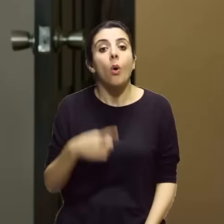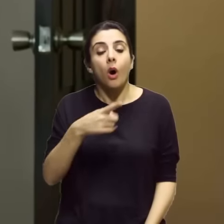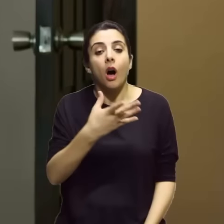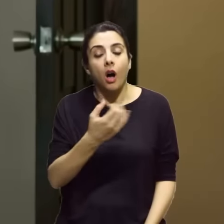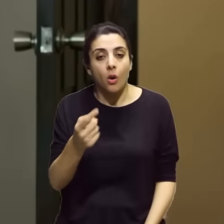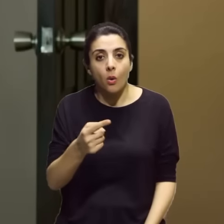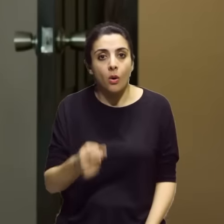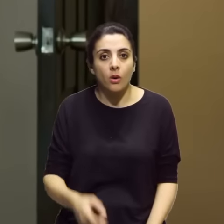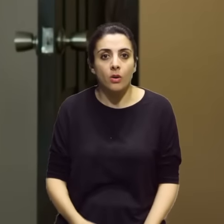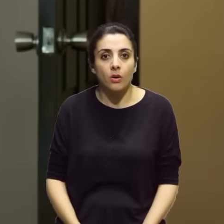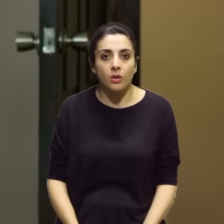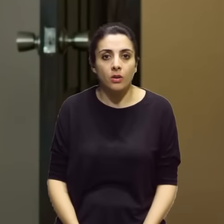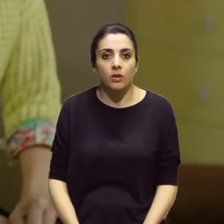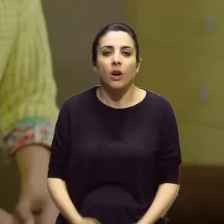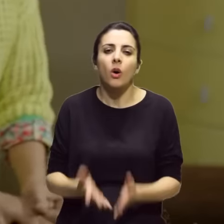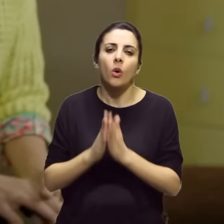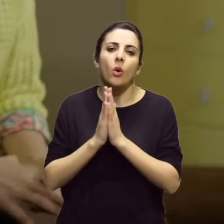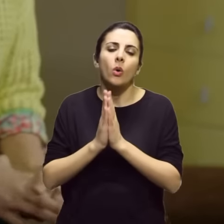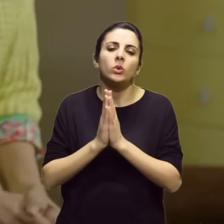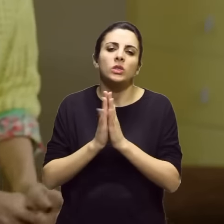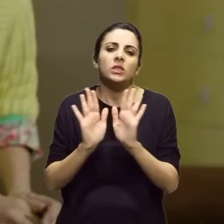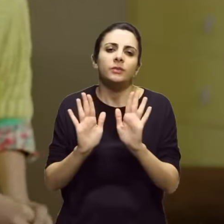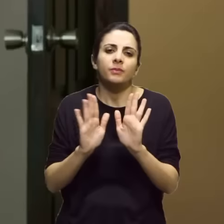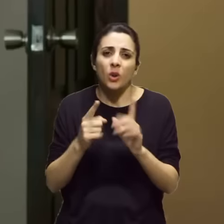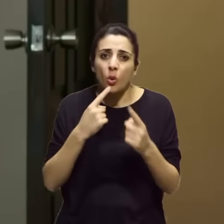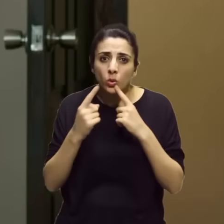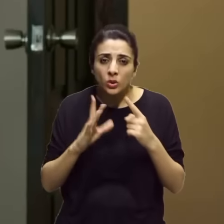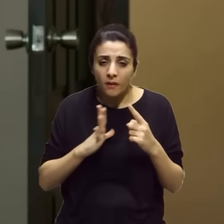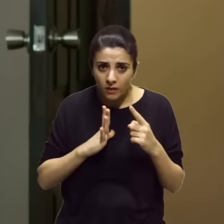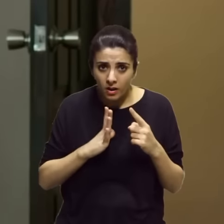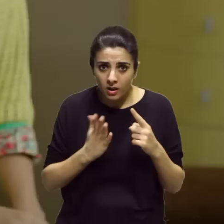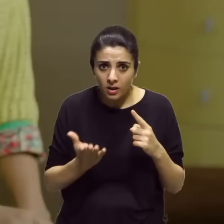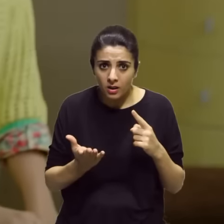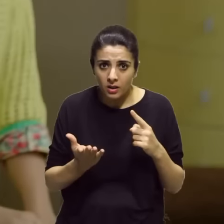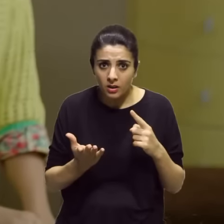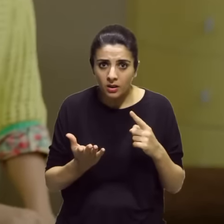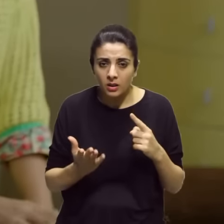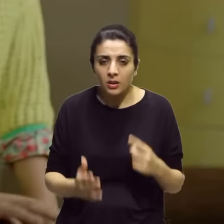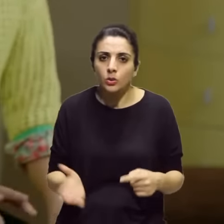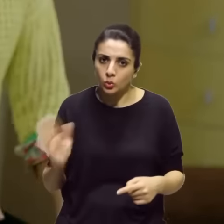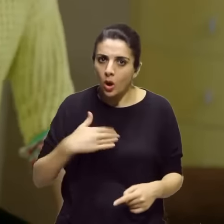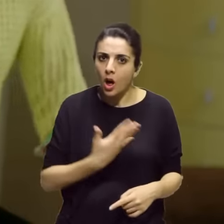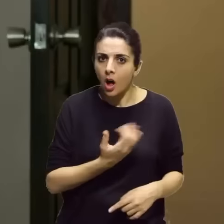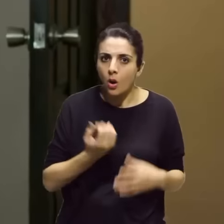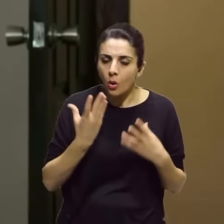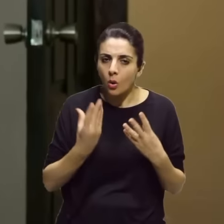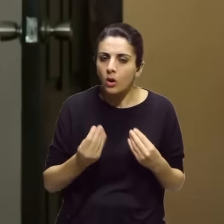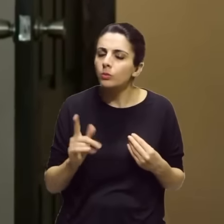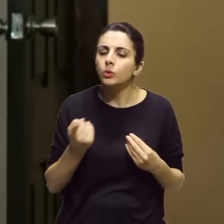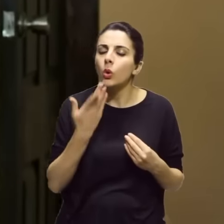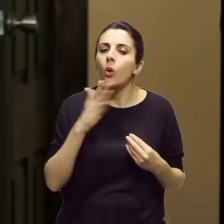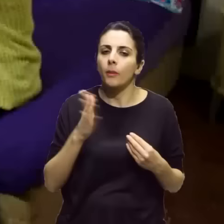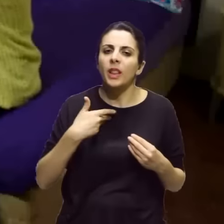Göz kırpıp gösterdi. Ay pardon ya, siz tam bir şey konuşuyordunuz herhalde. Sonra alırım ben hırkayı canım, ne